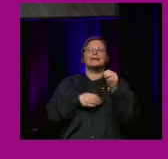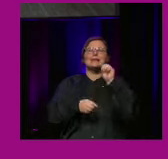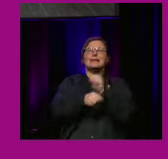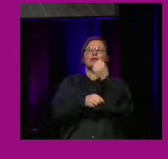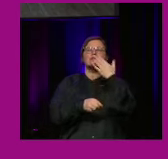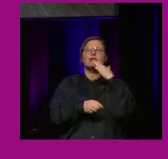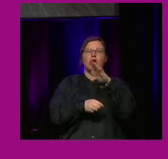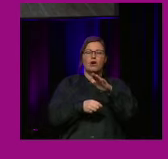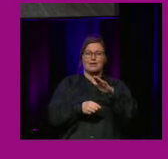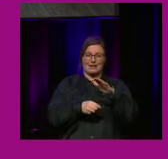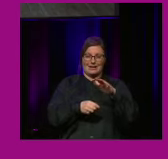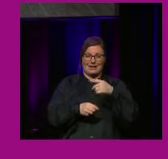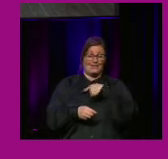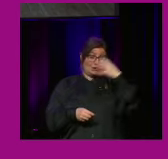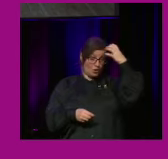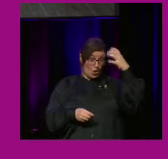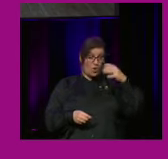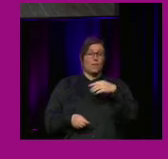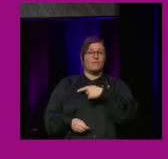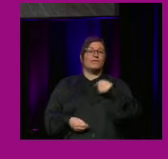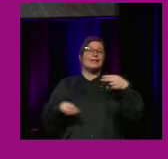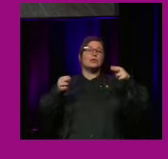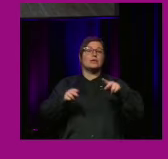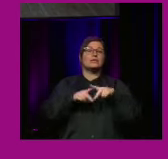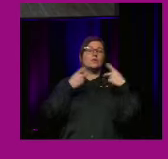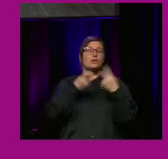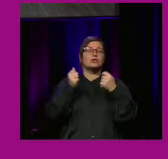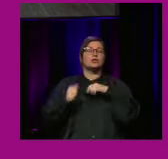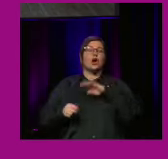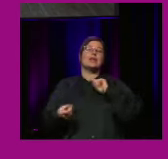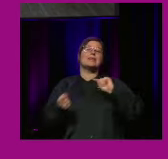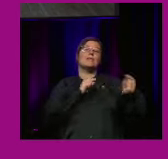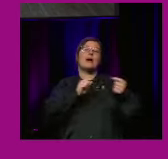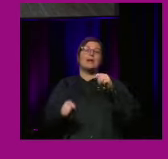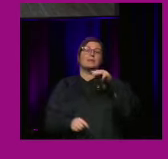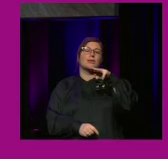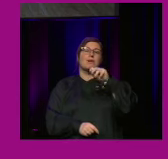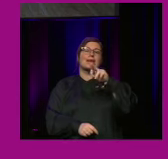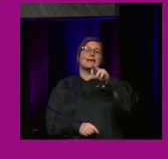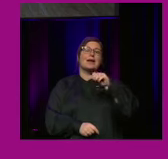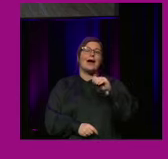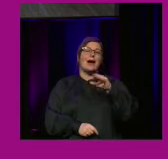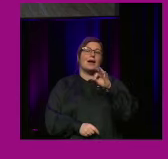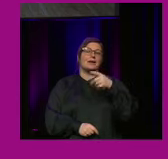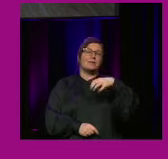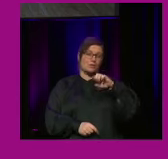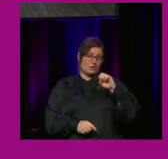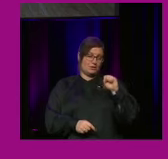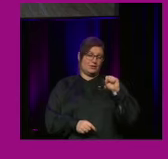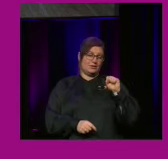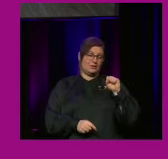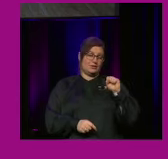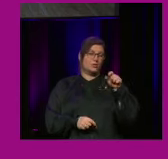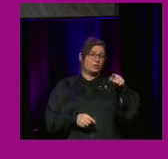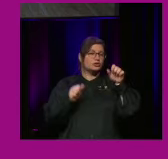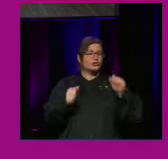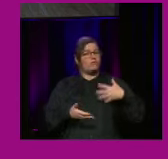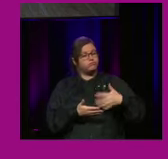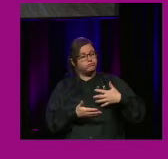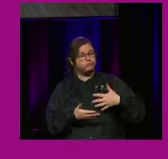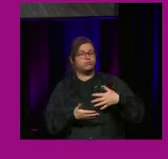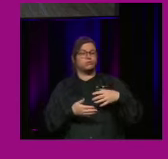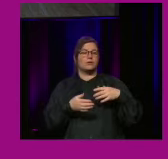med Maria där hon kommer lägga ut den här diskussionen om just att man